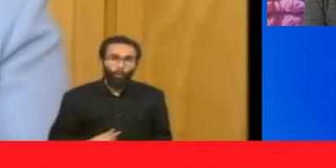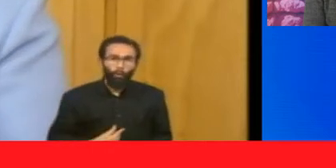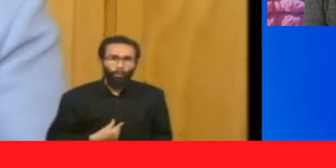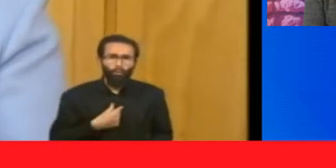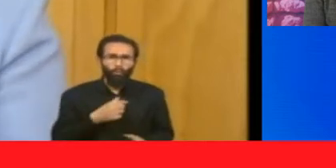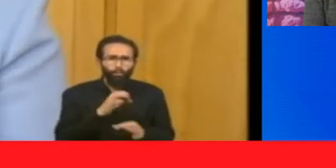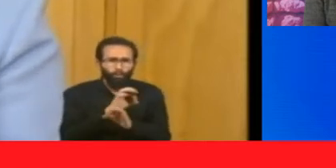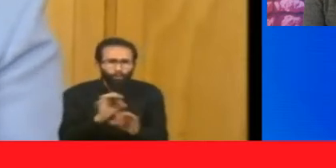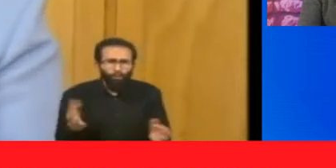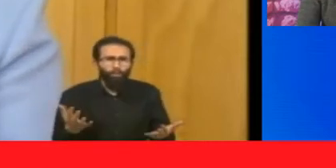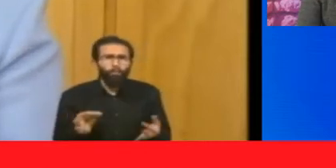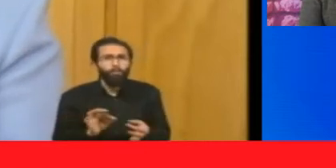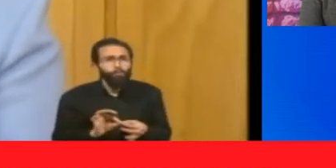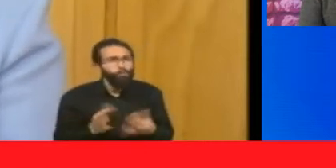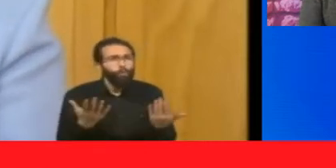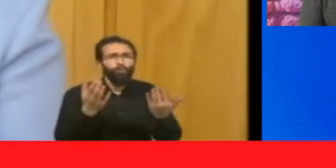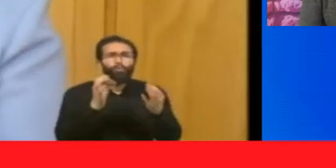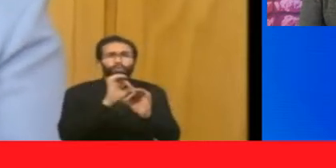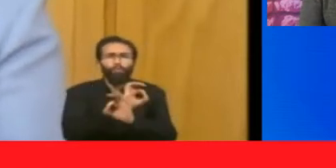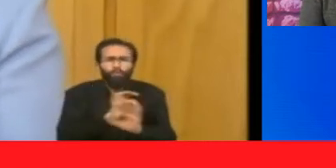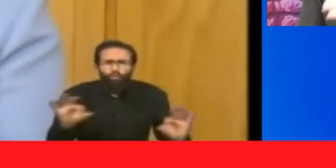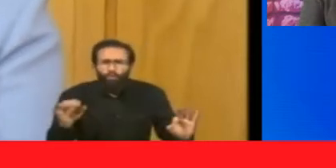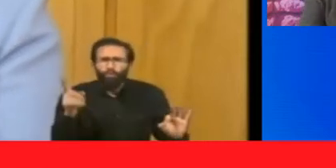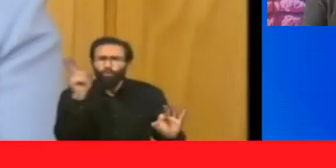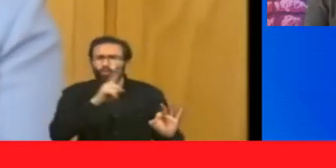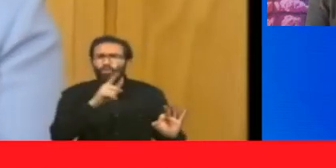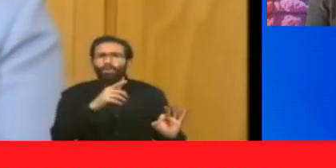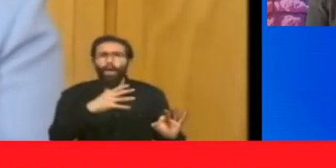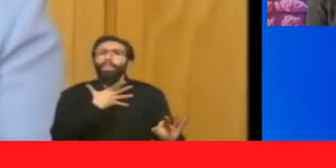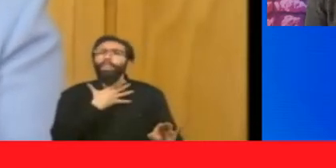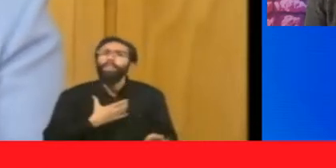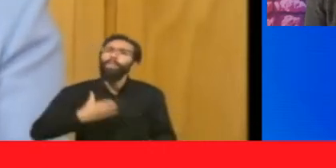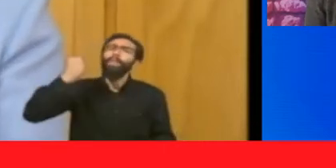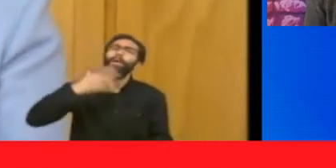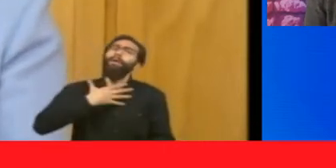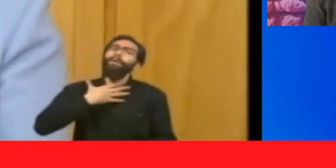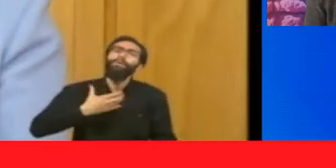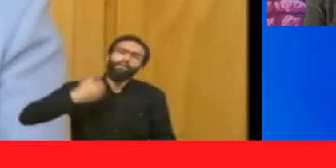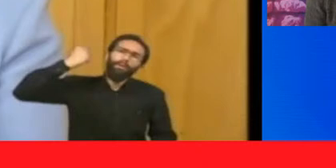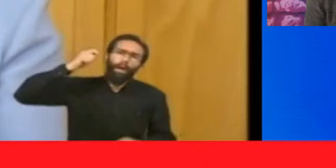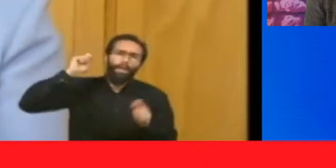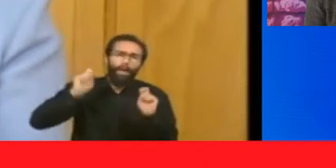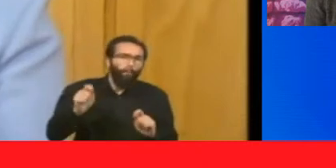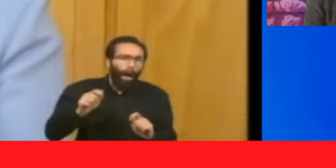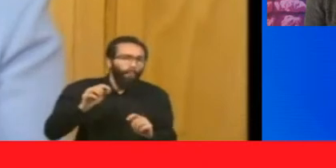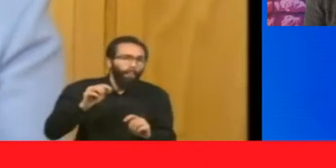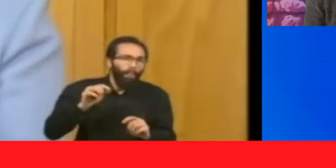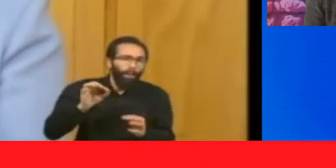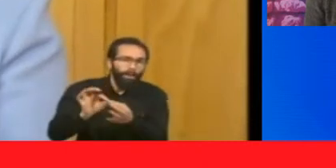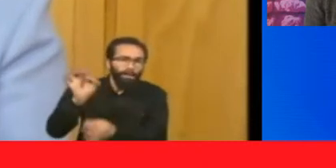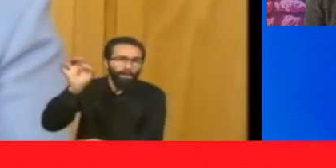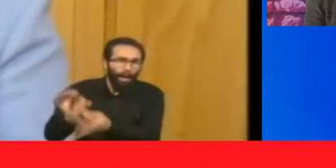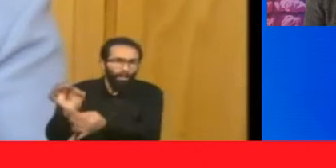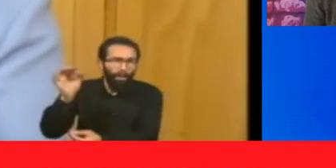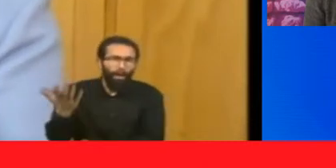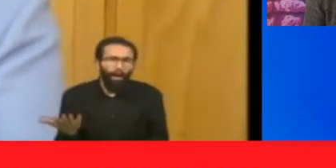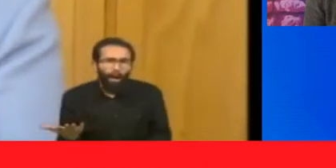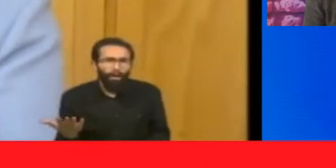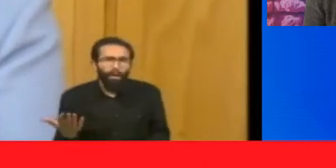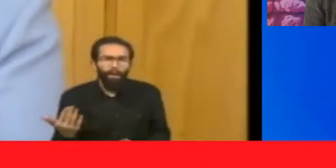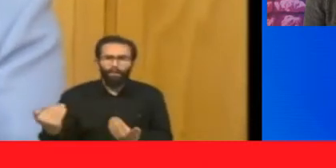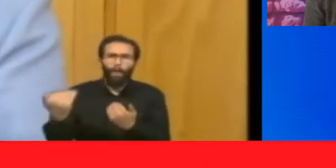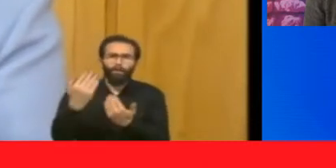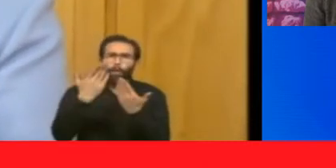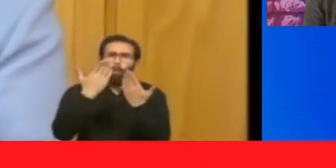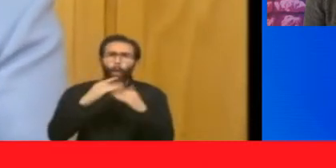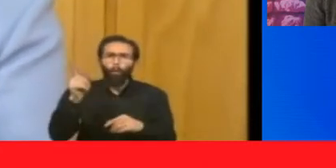Umutsuzluktan, çaresizlikten intihar eden insanlar, destek alamadığı için batan esnaf, tarlasını